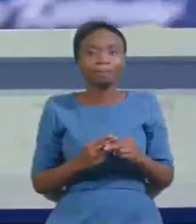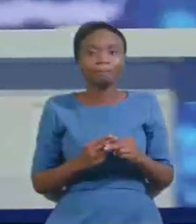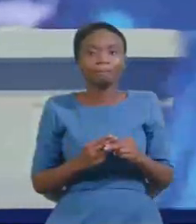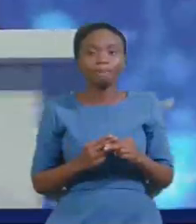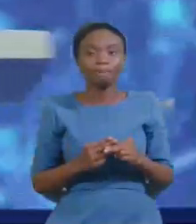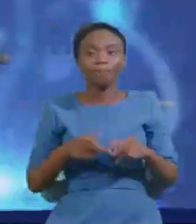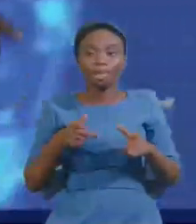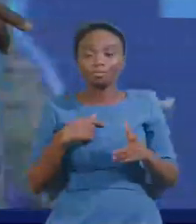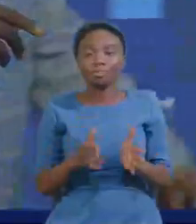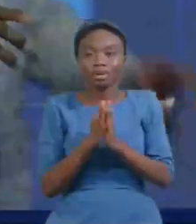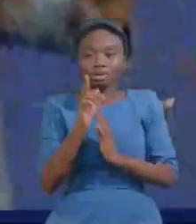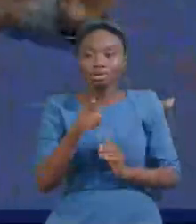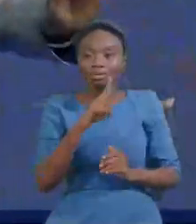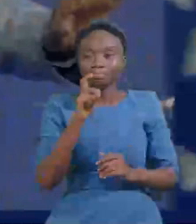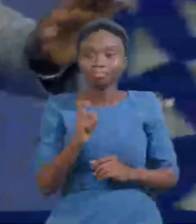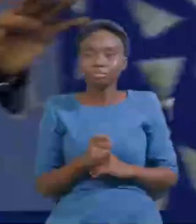Comme nous mentionnons son nom,